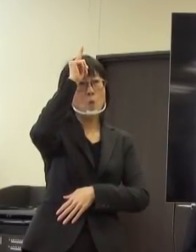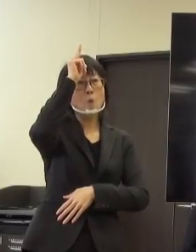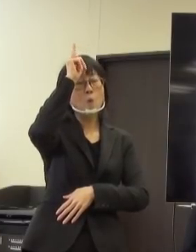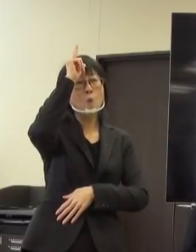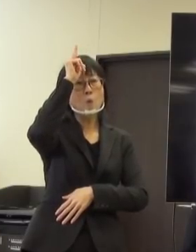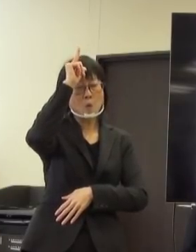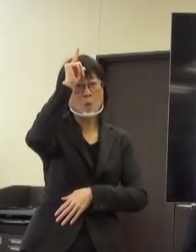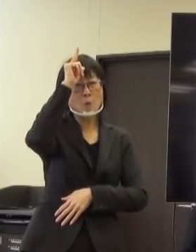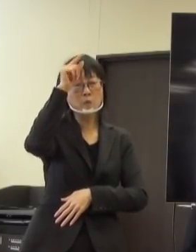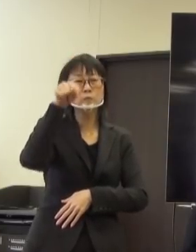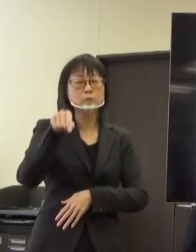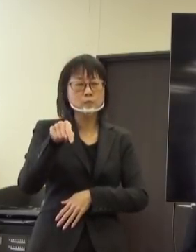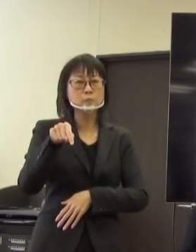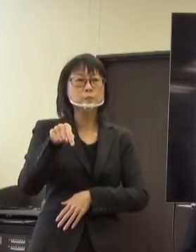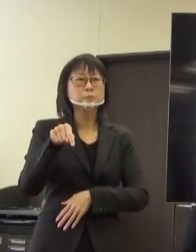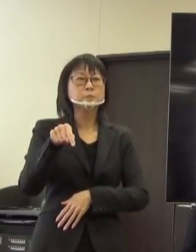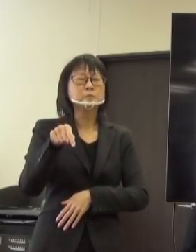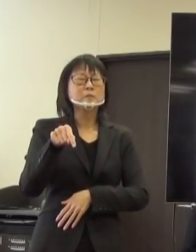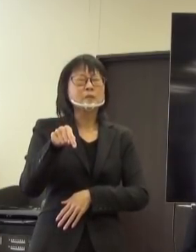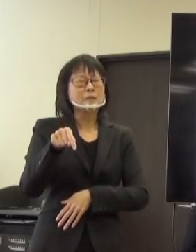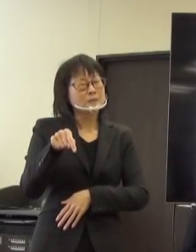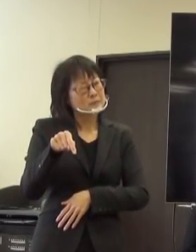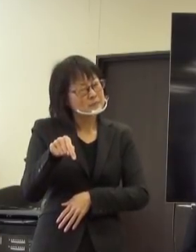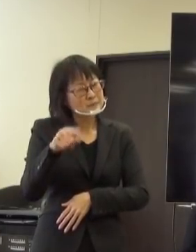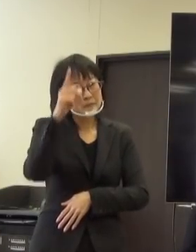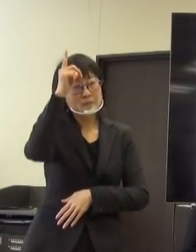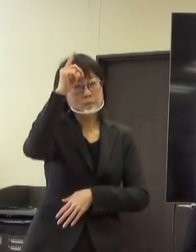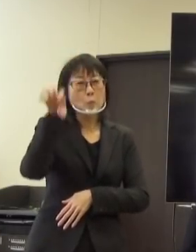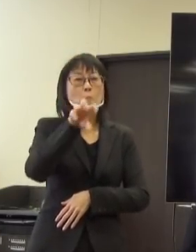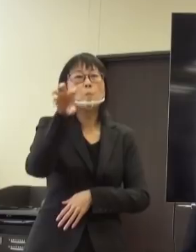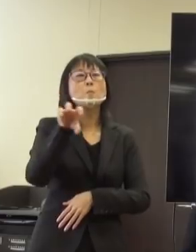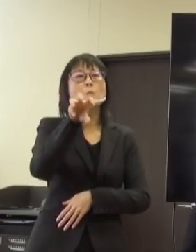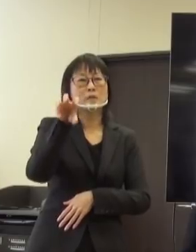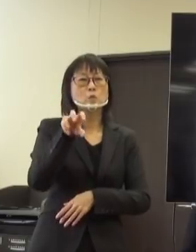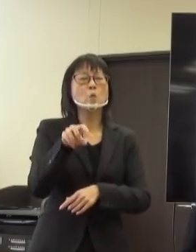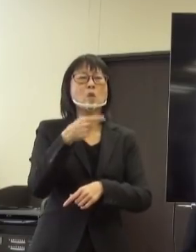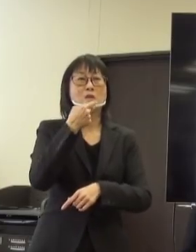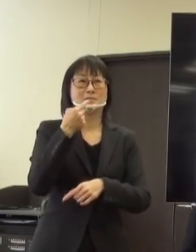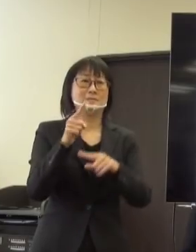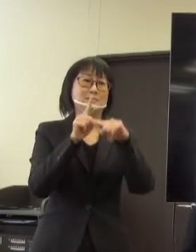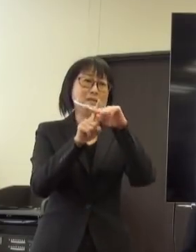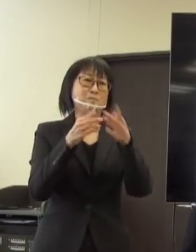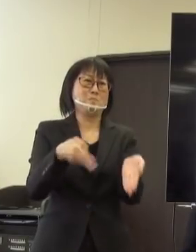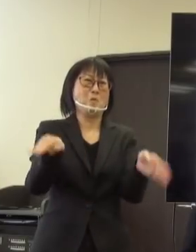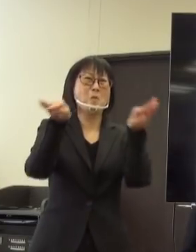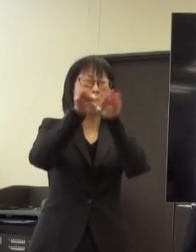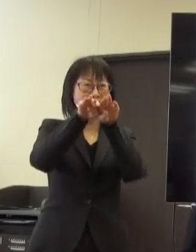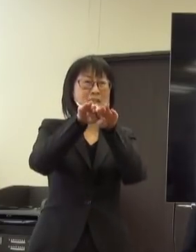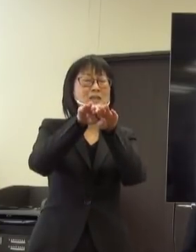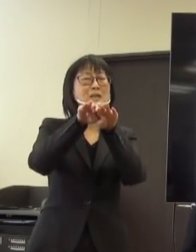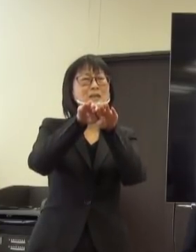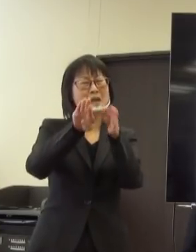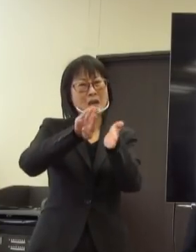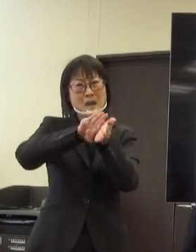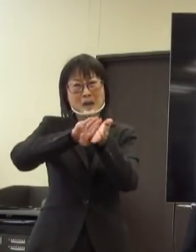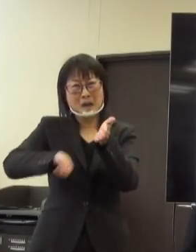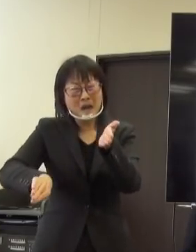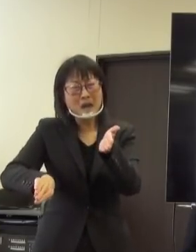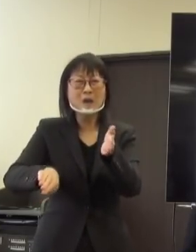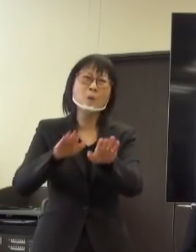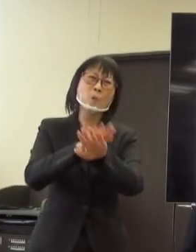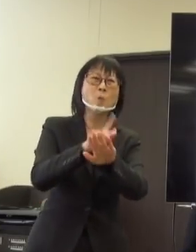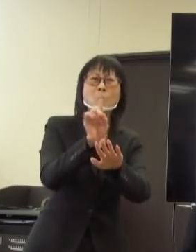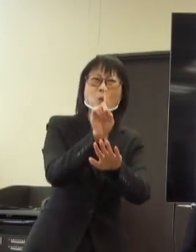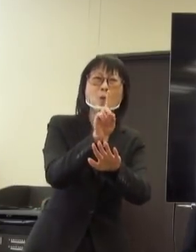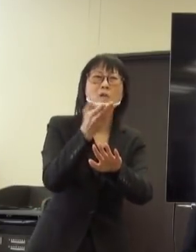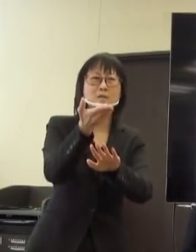日赤3が抜けたところをどういうふうにして穴埋めするかという一つの、でどうしても年